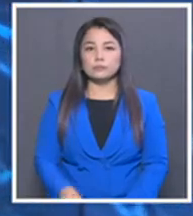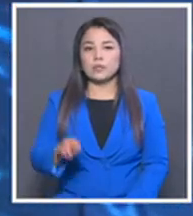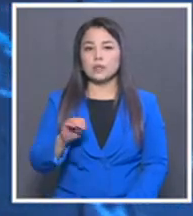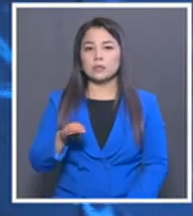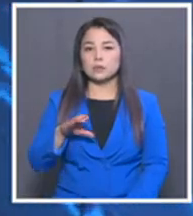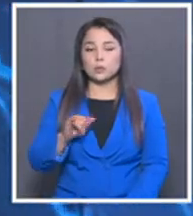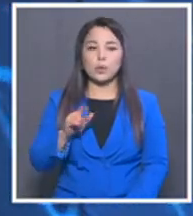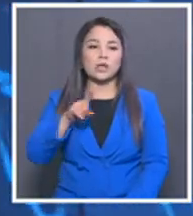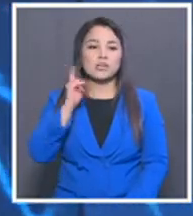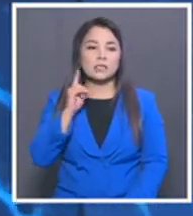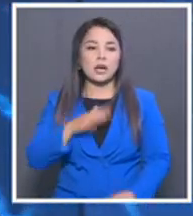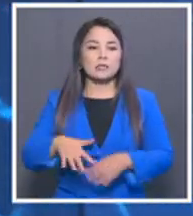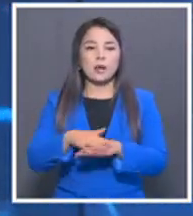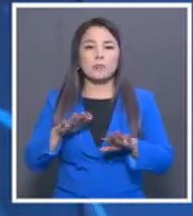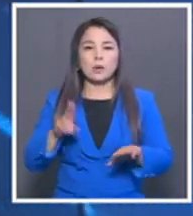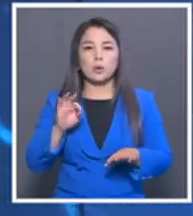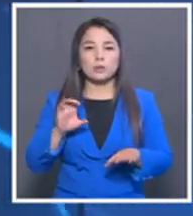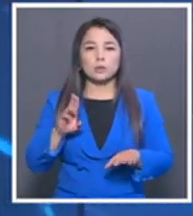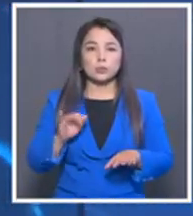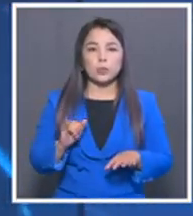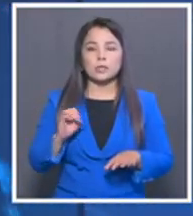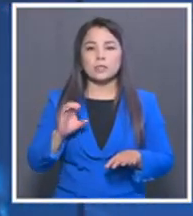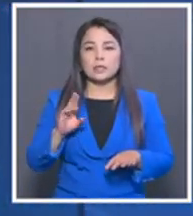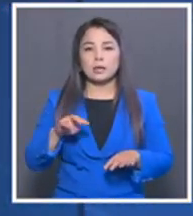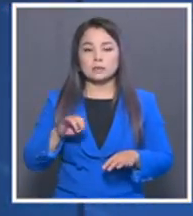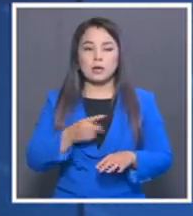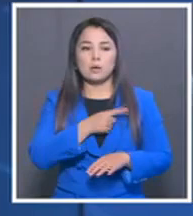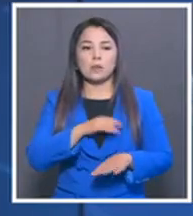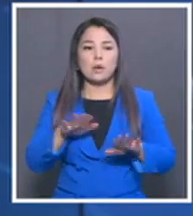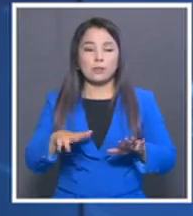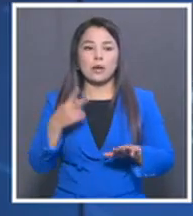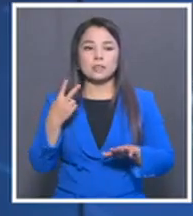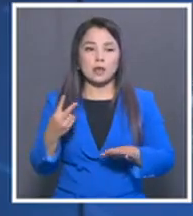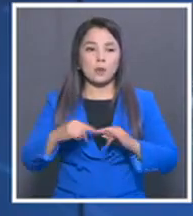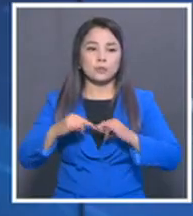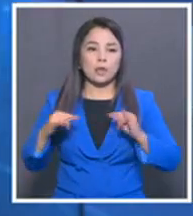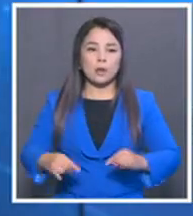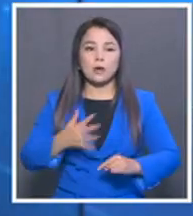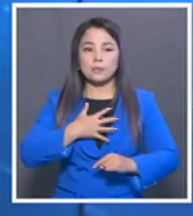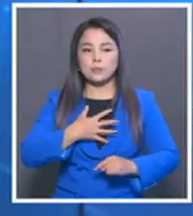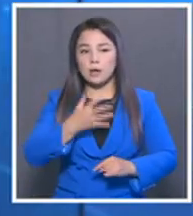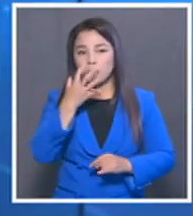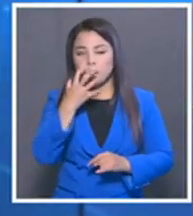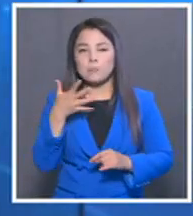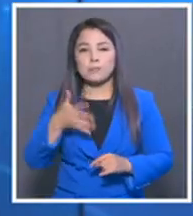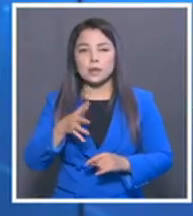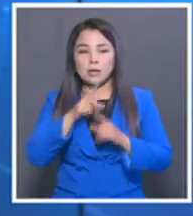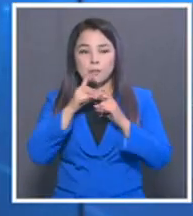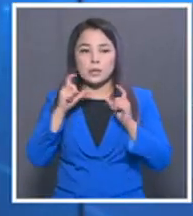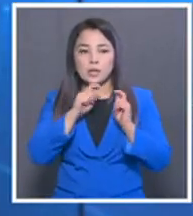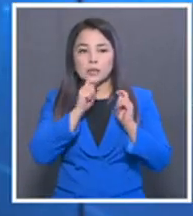Жетсулық жастар, Ескелді және Көксу аудандарының емханаларына екі оттегі концентратын алып беріп, 5000 бетперде тарту